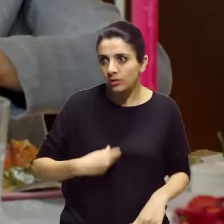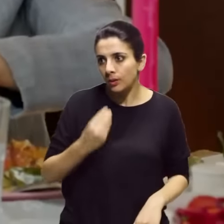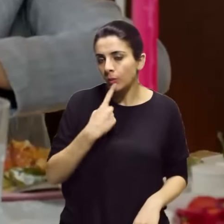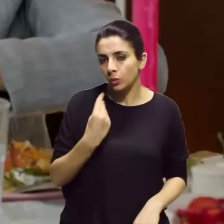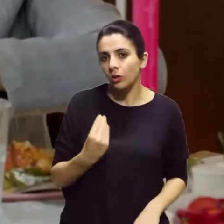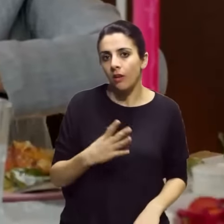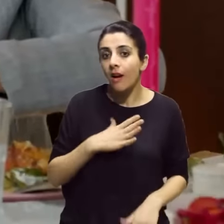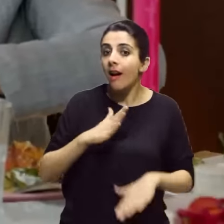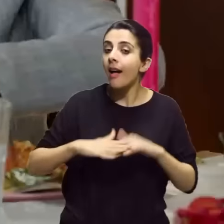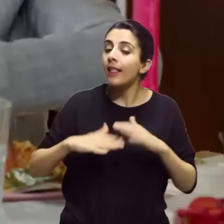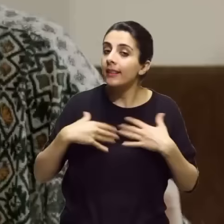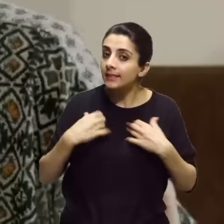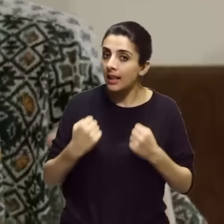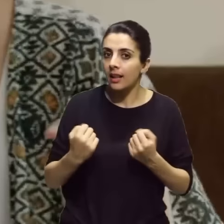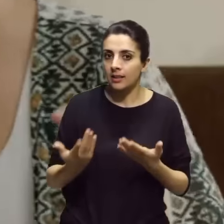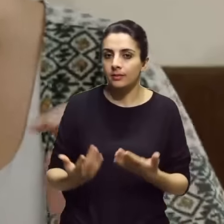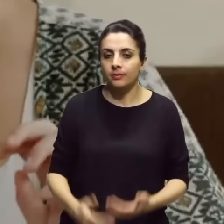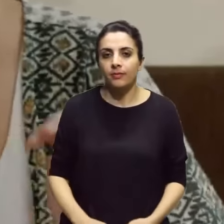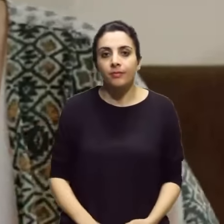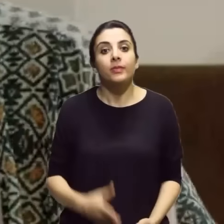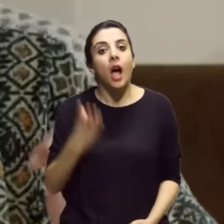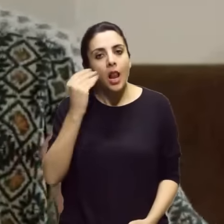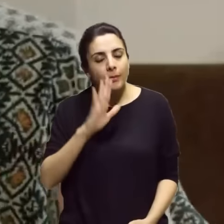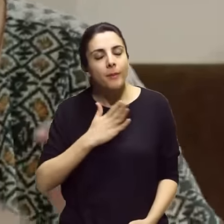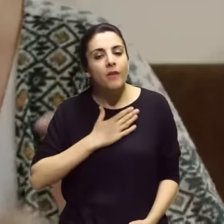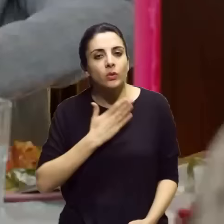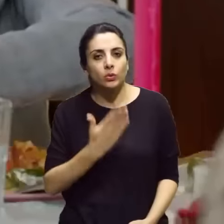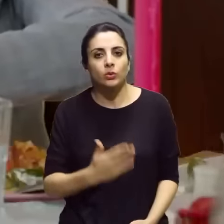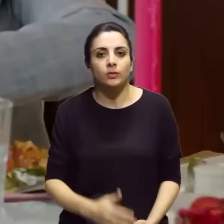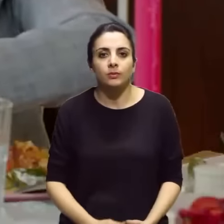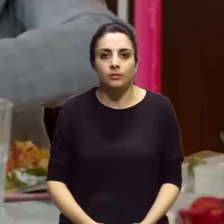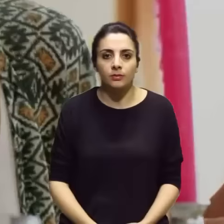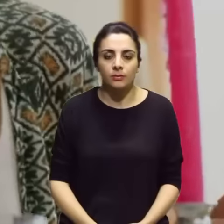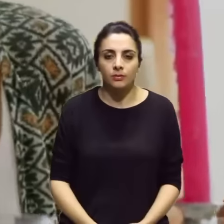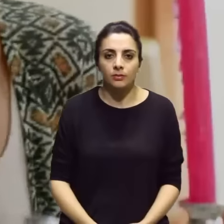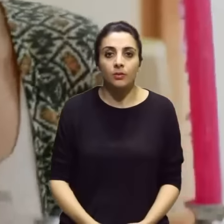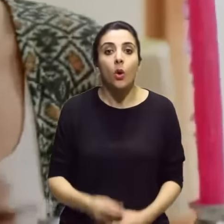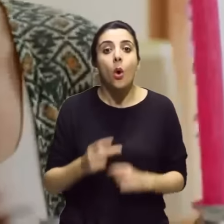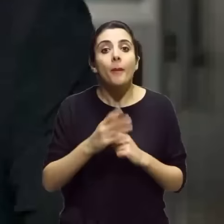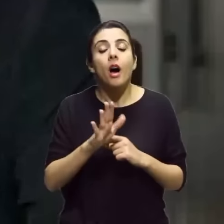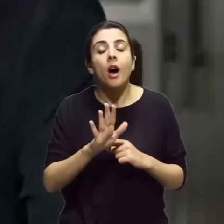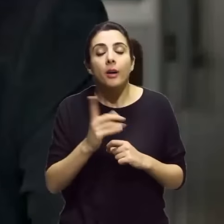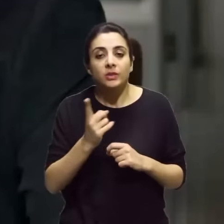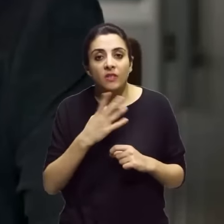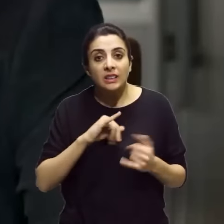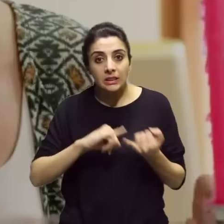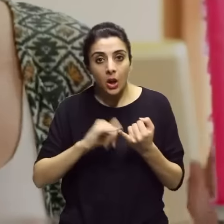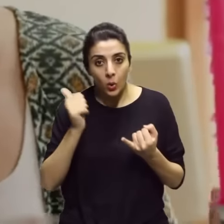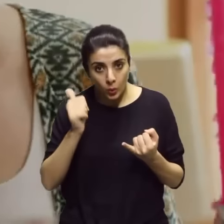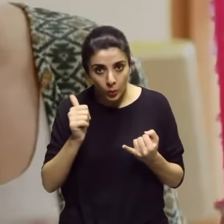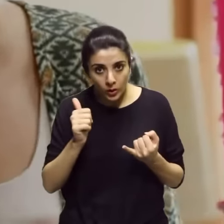olur. Eline sağlık. Hı, anladım. Afiyet olsun. Ha Ömerciğim, bu arada salı